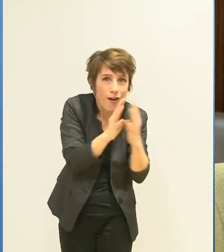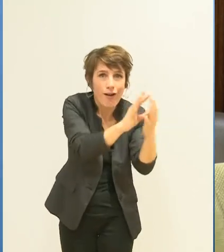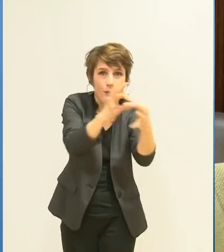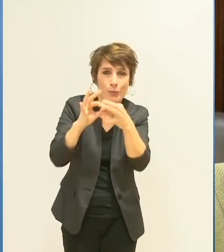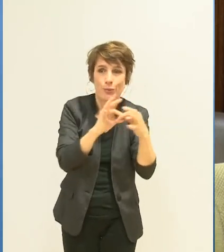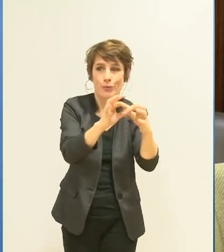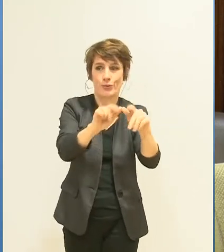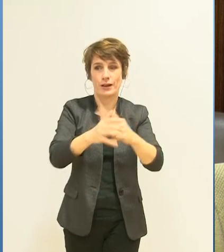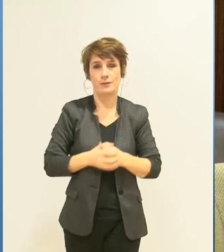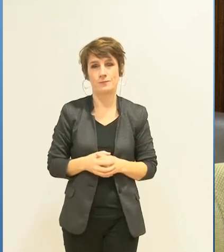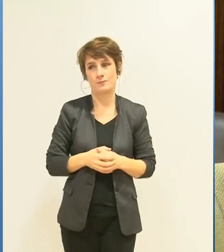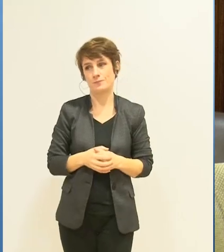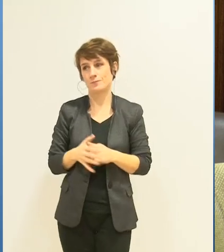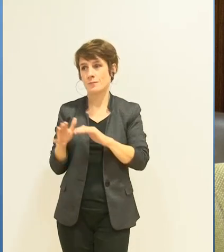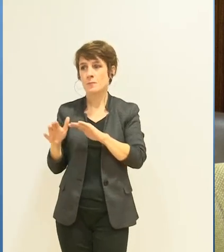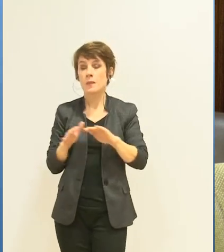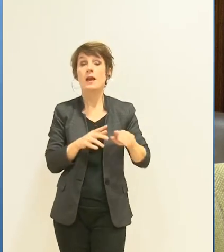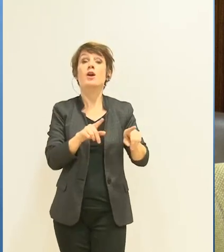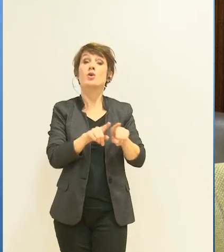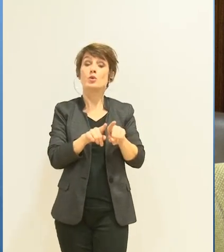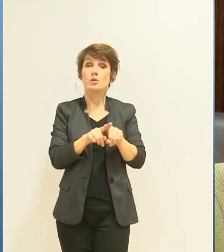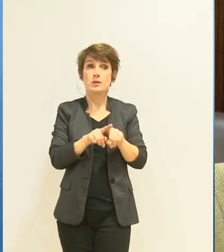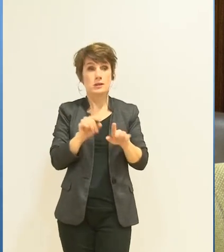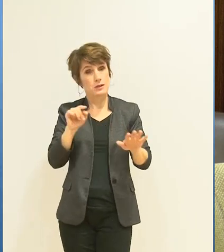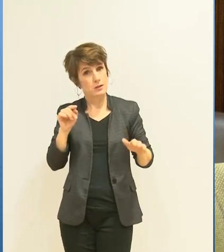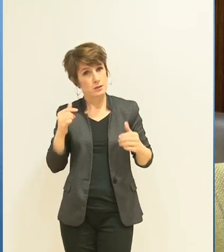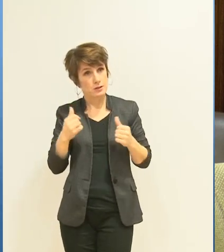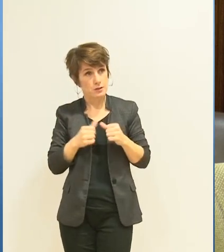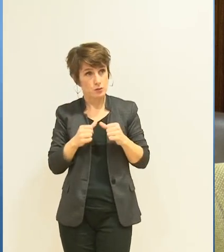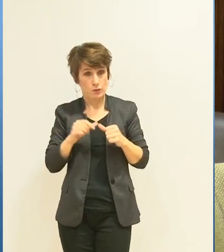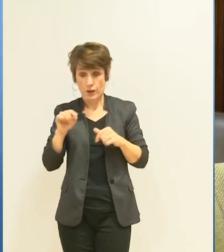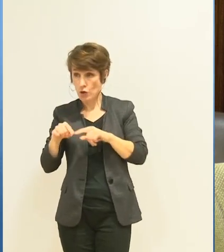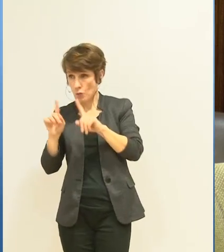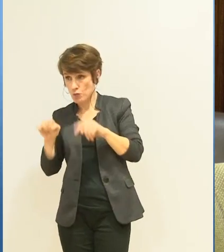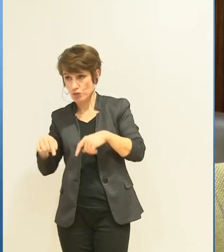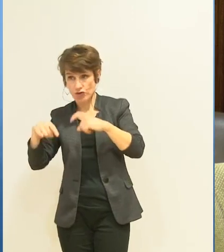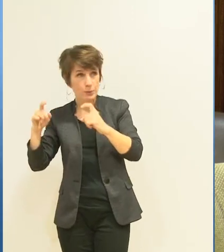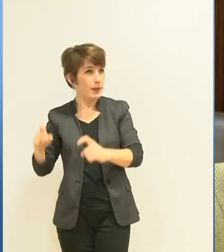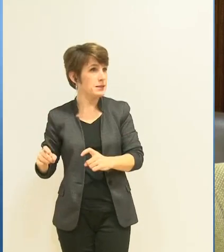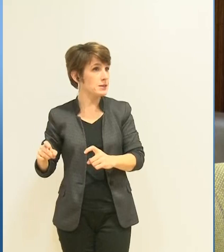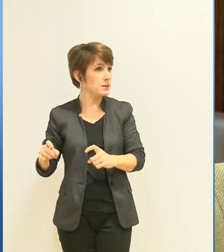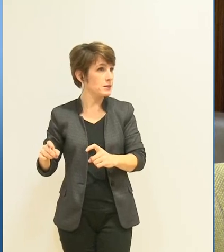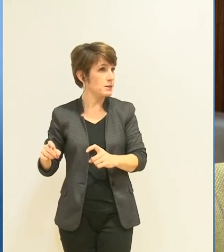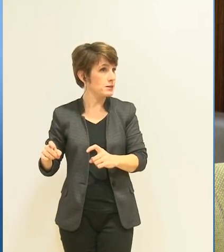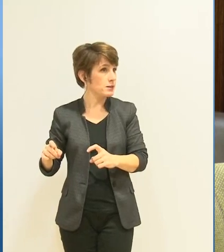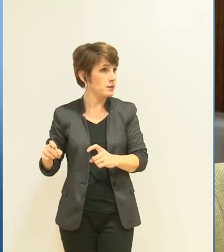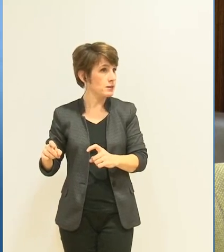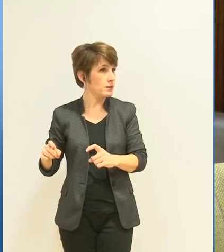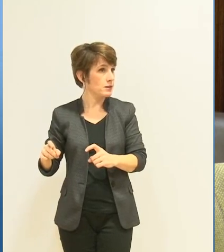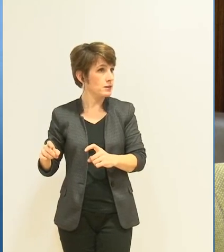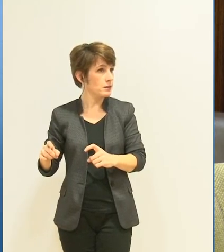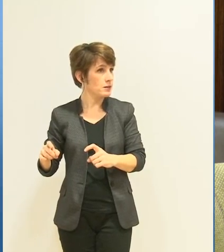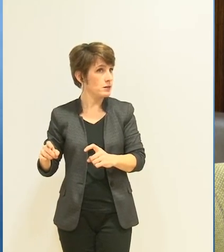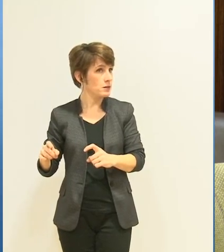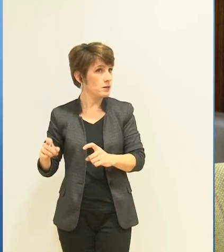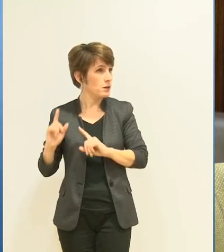vient avec à mes propos préliminaires il nous faut aussi revenir sur la baisse du budget se fait sept